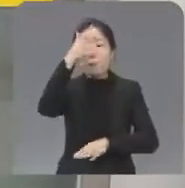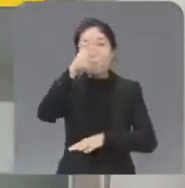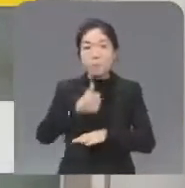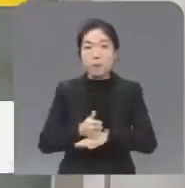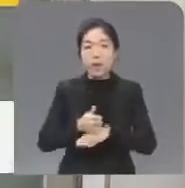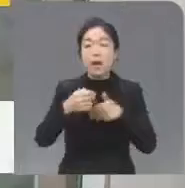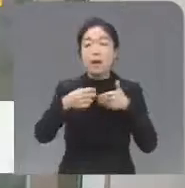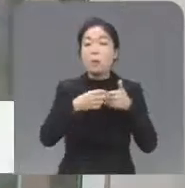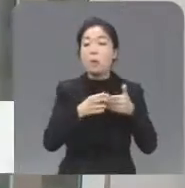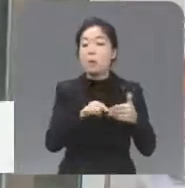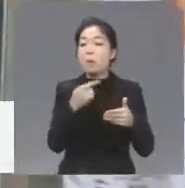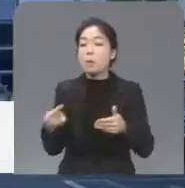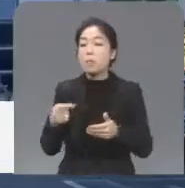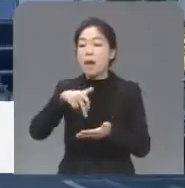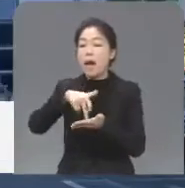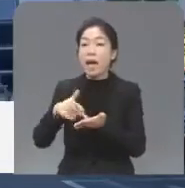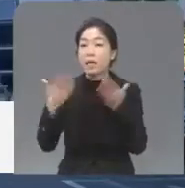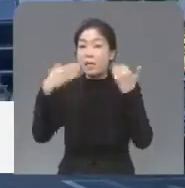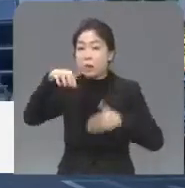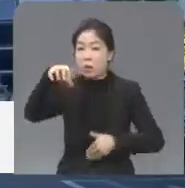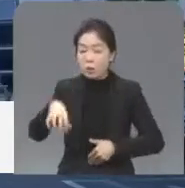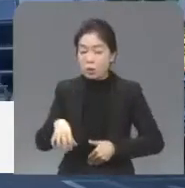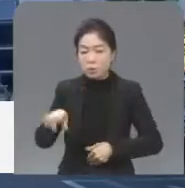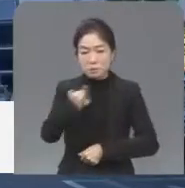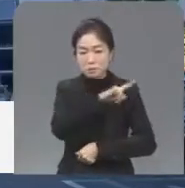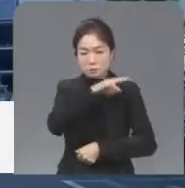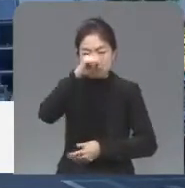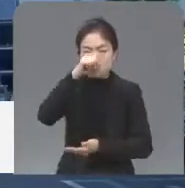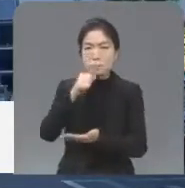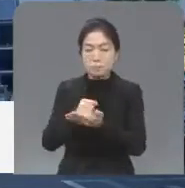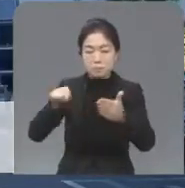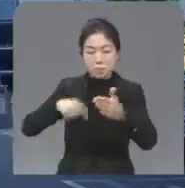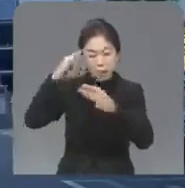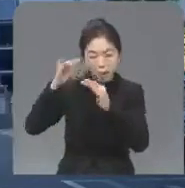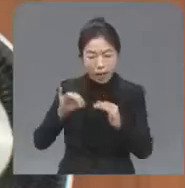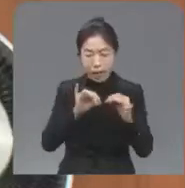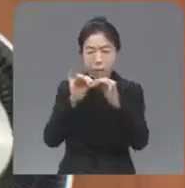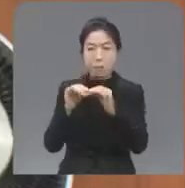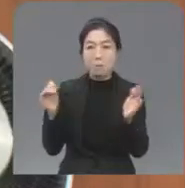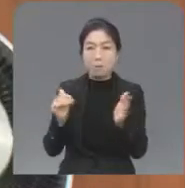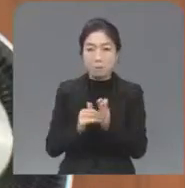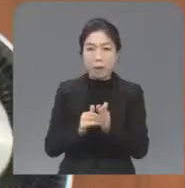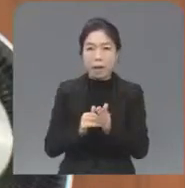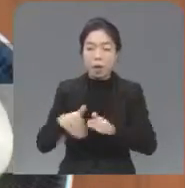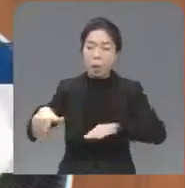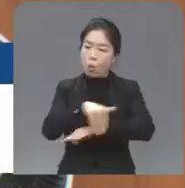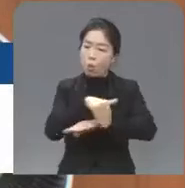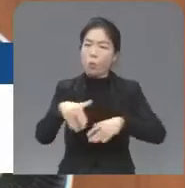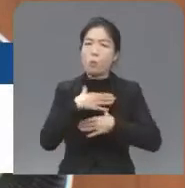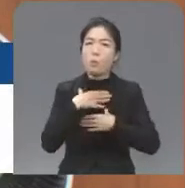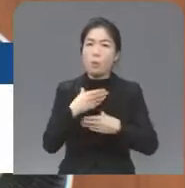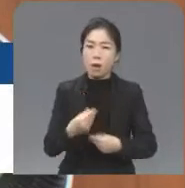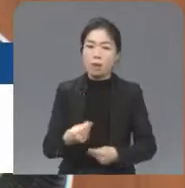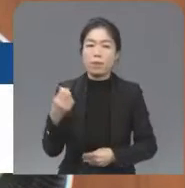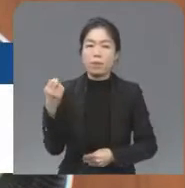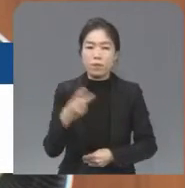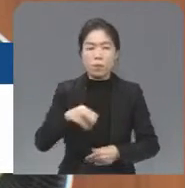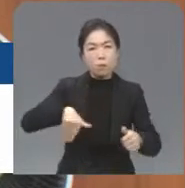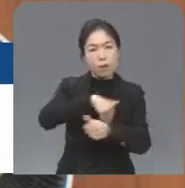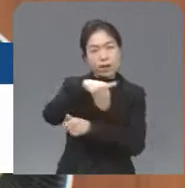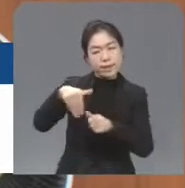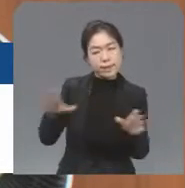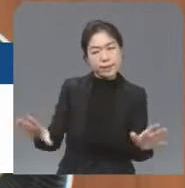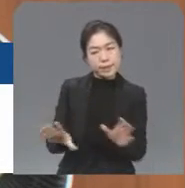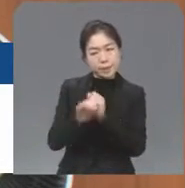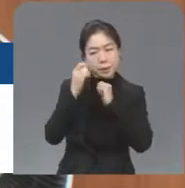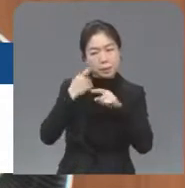옆 학동 캠퍼스터가 가장 적합한 것으로 내부 의견을 모았습니다. 접근성이 좋고 또 여러 가지 상황을 고려했을